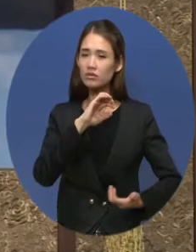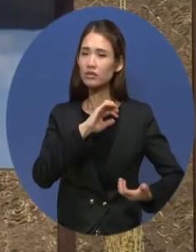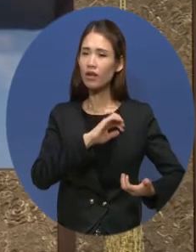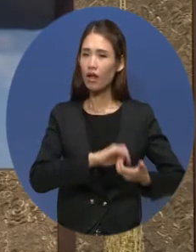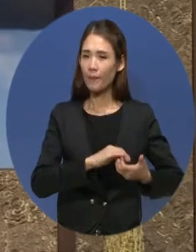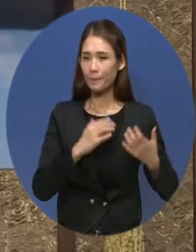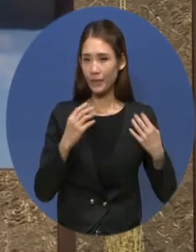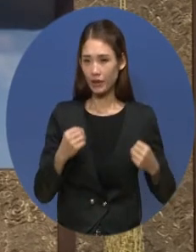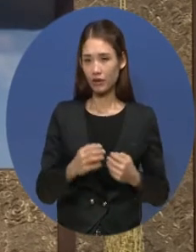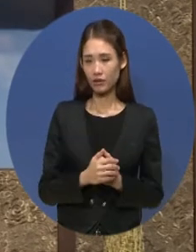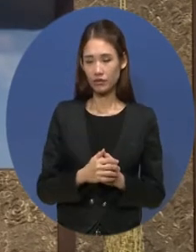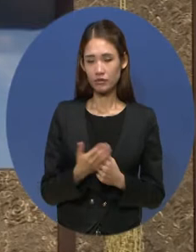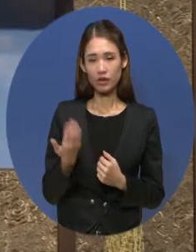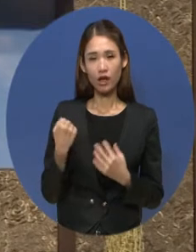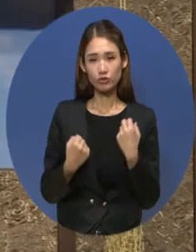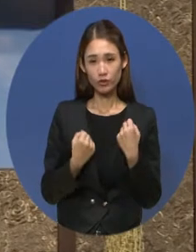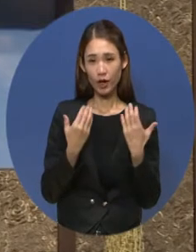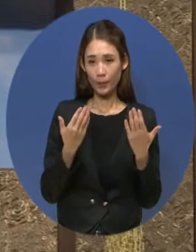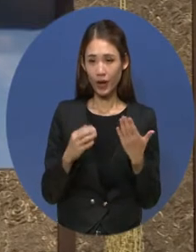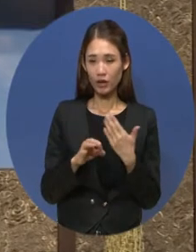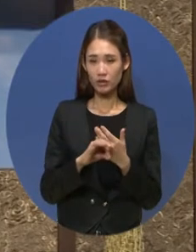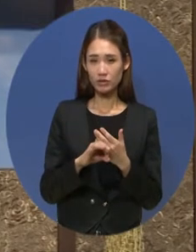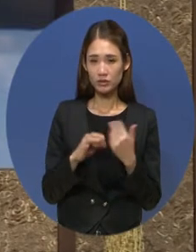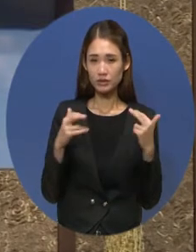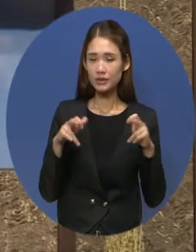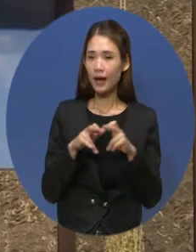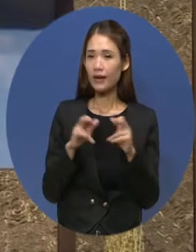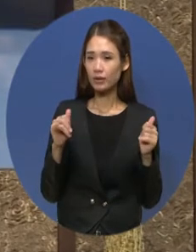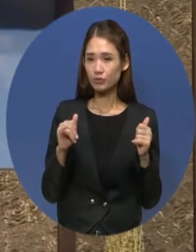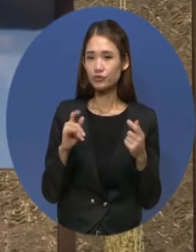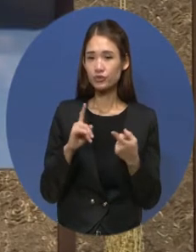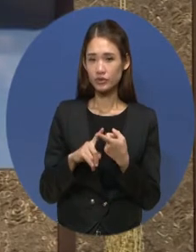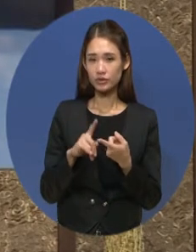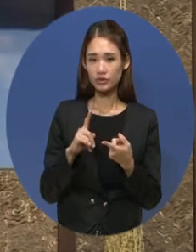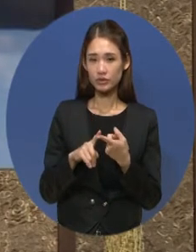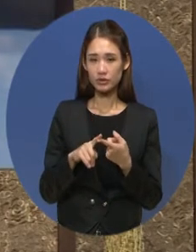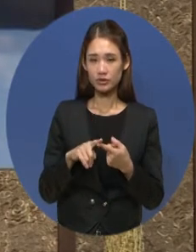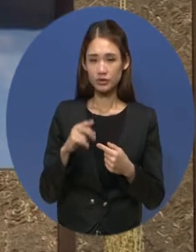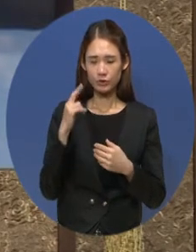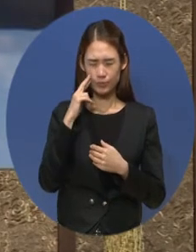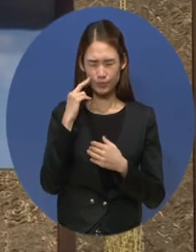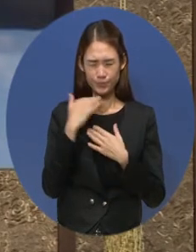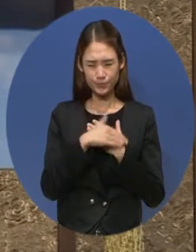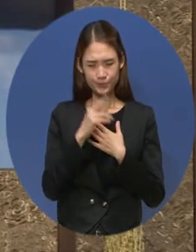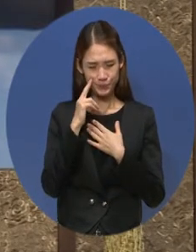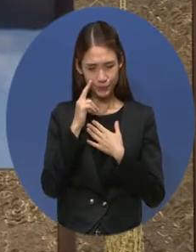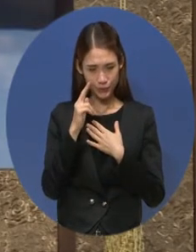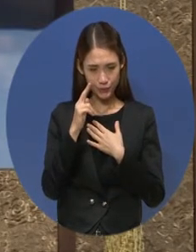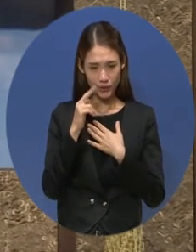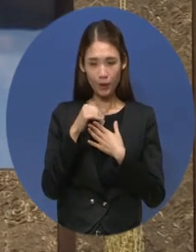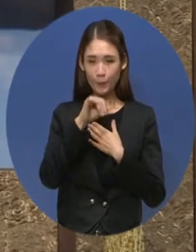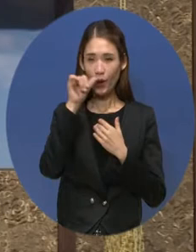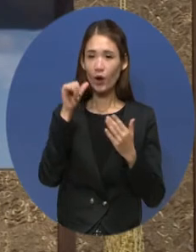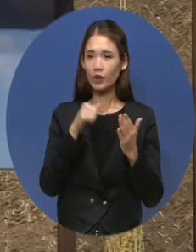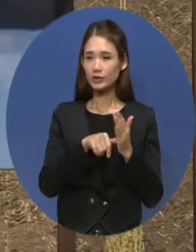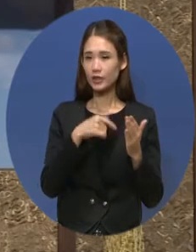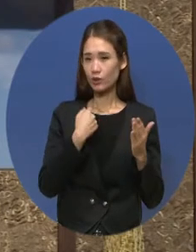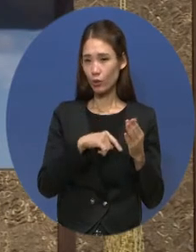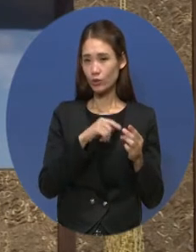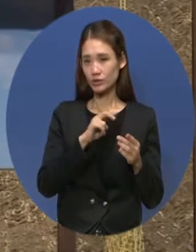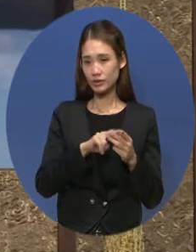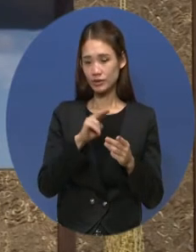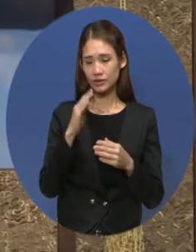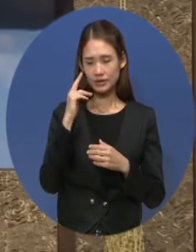설명을 드리겠지만 그런 장애인 분들의 대해서 특히 최 중중 평생 교육 센터 는 최 중